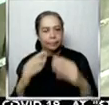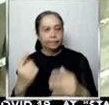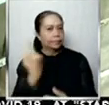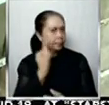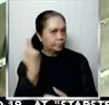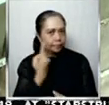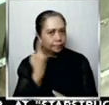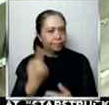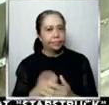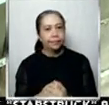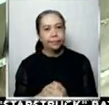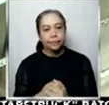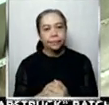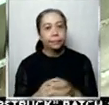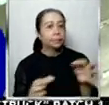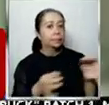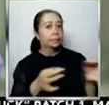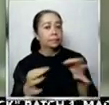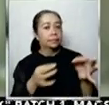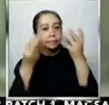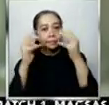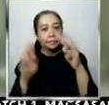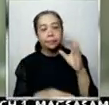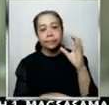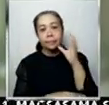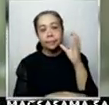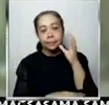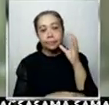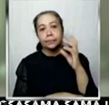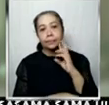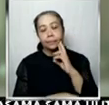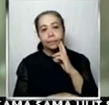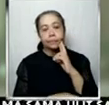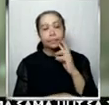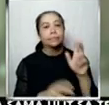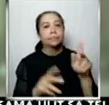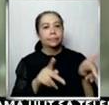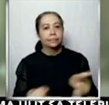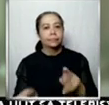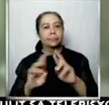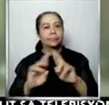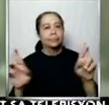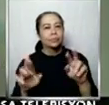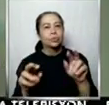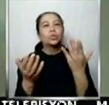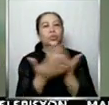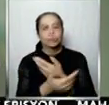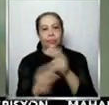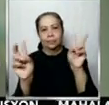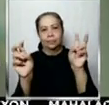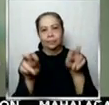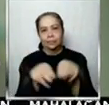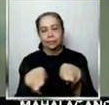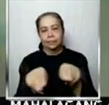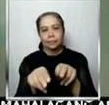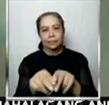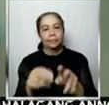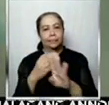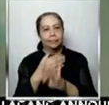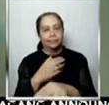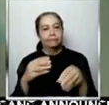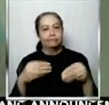tahanan. Paliwanag ni Mayor Calixto Rubiano, paghahanda na raw sa new normal ang pagpapanumbalik nila sa